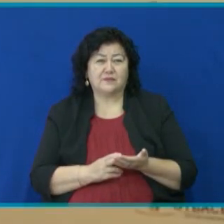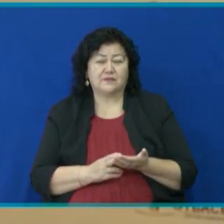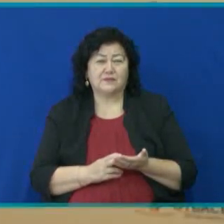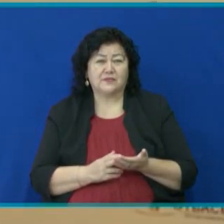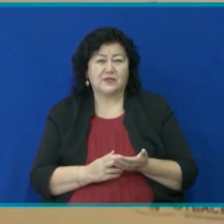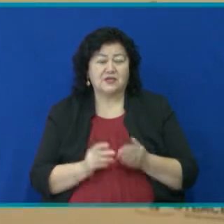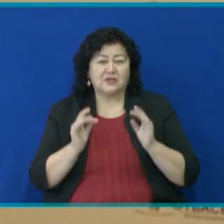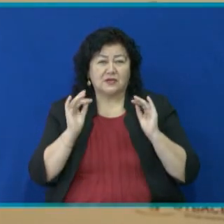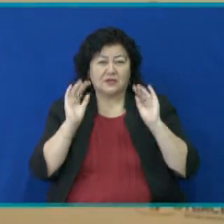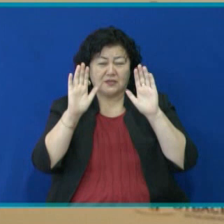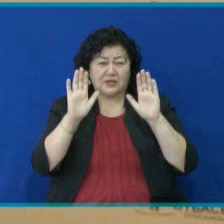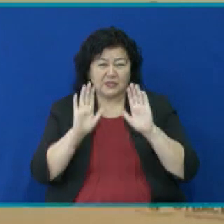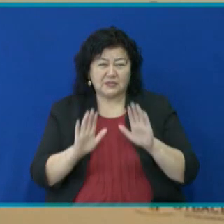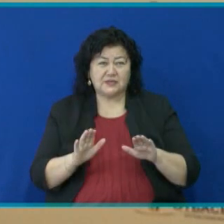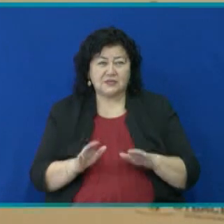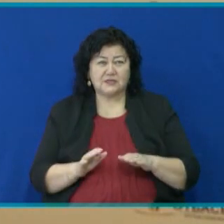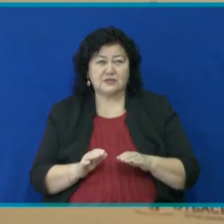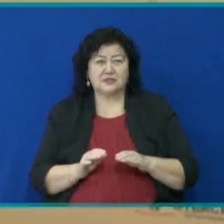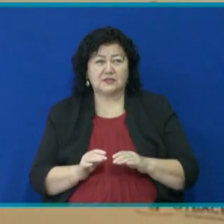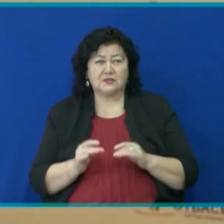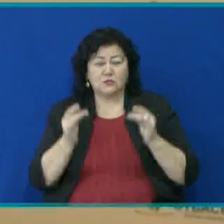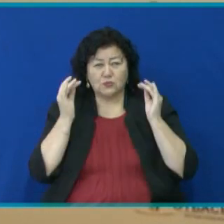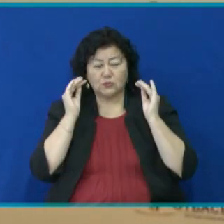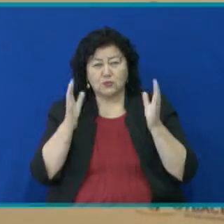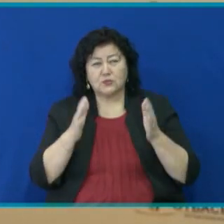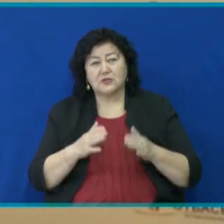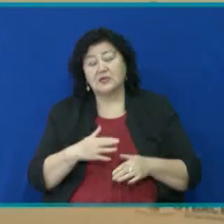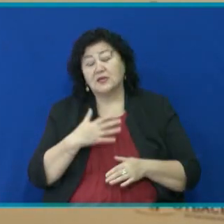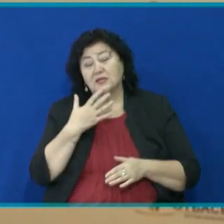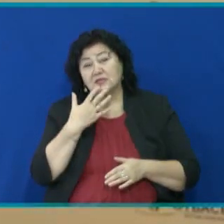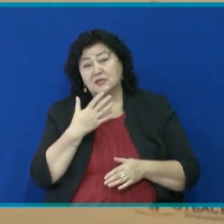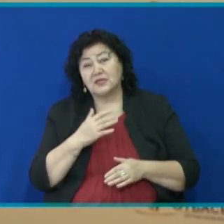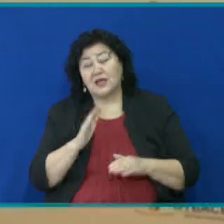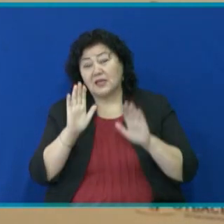традиций, которые наших национальных традиций,